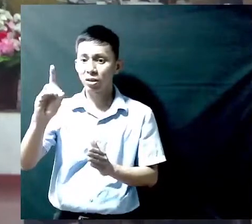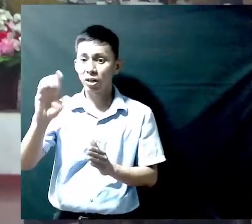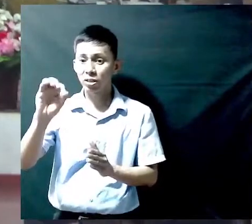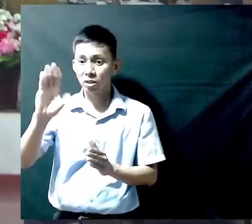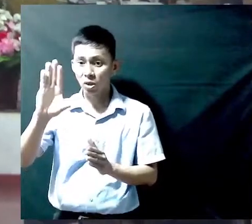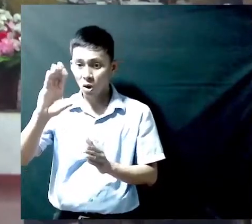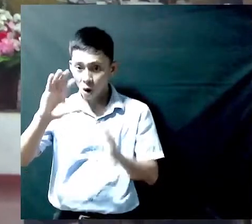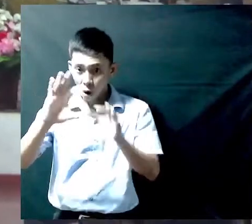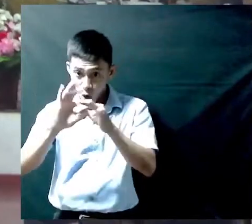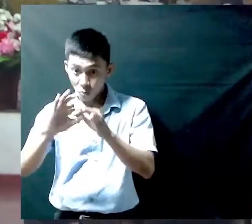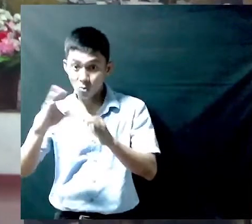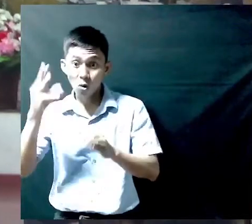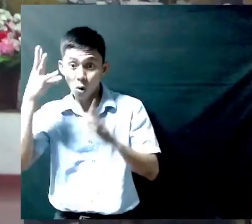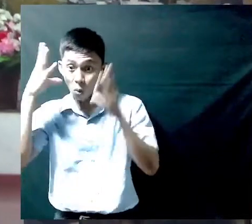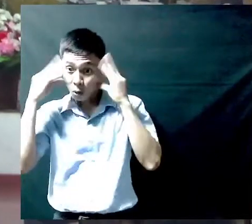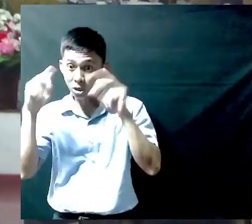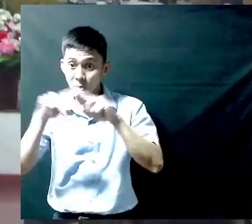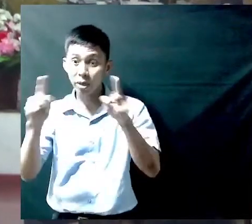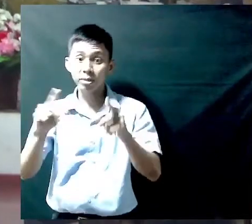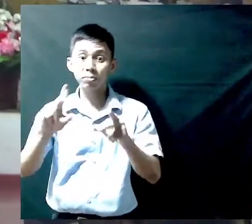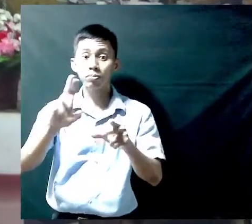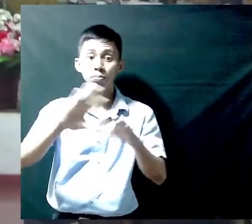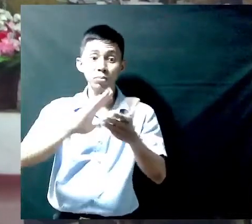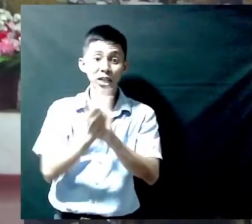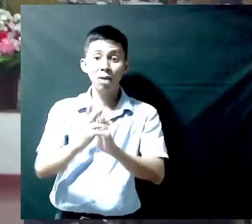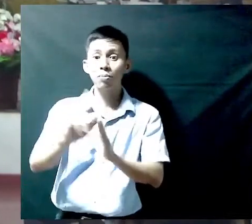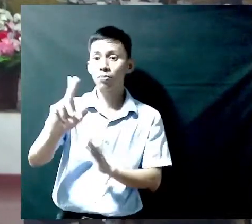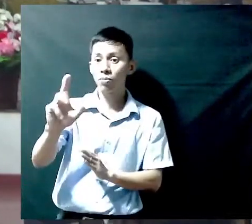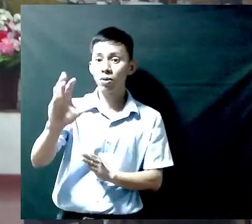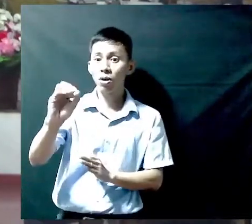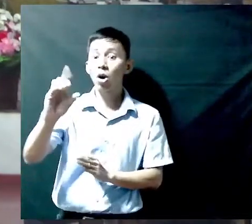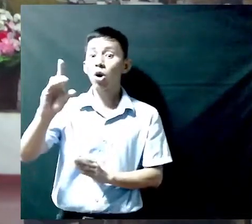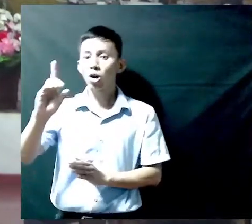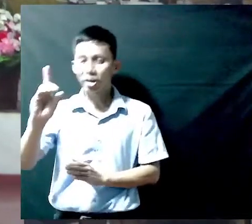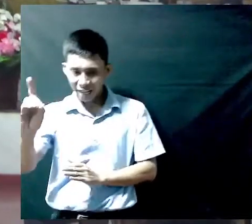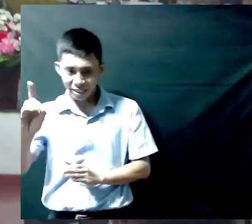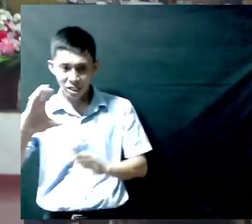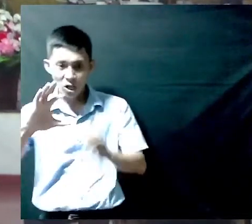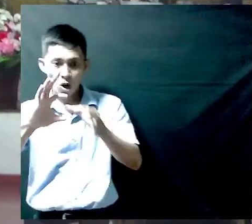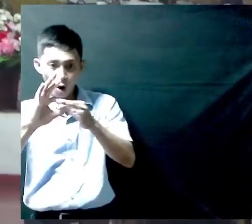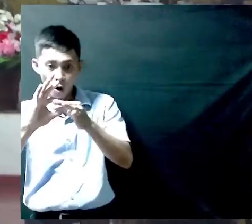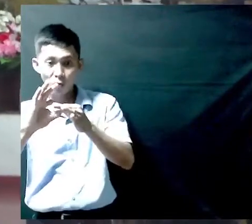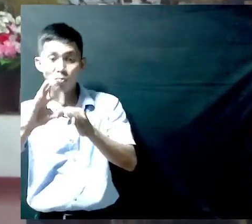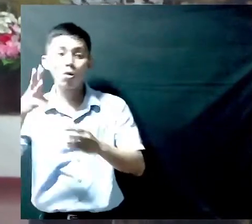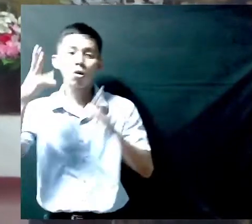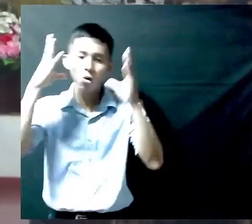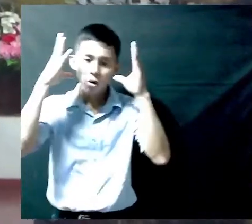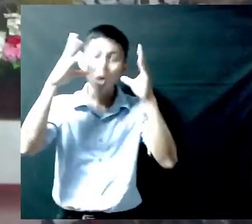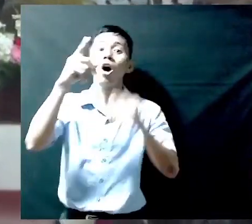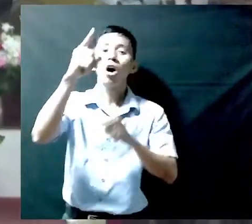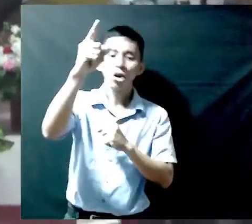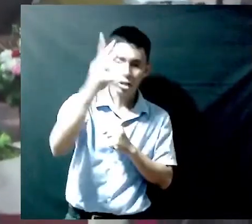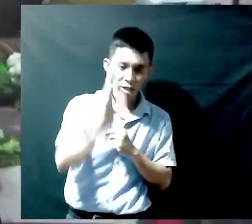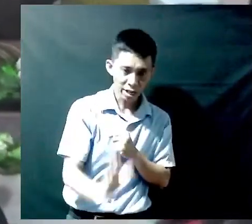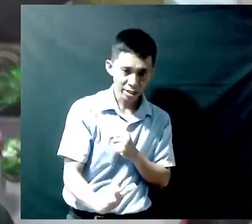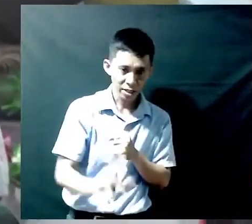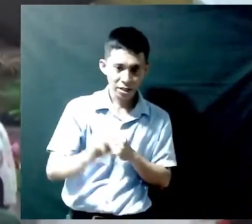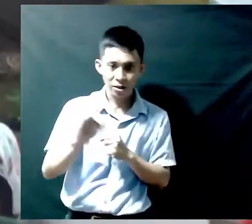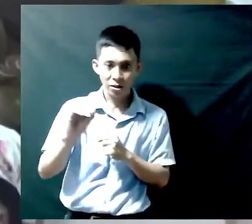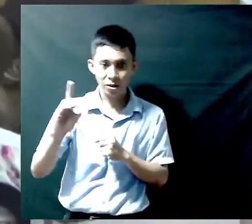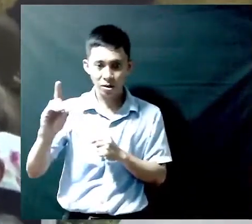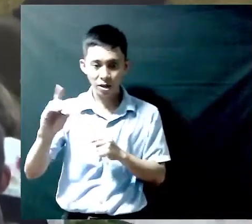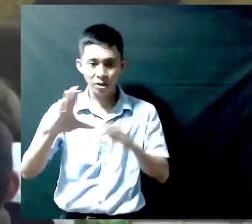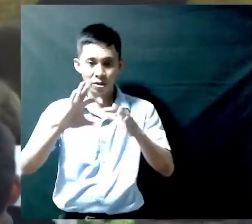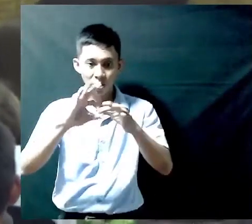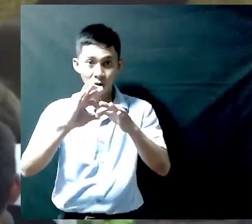you give to God belongs to God. So when you give your life to God, your life does